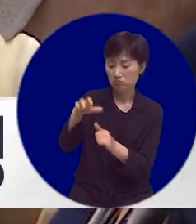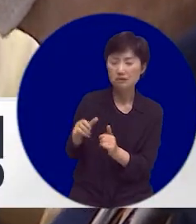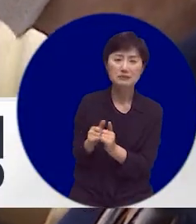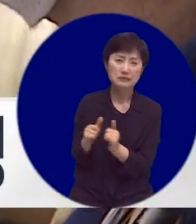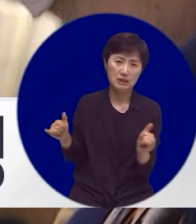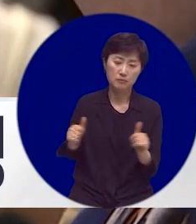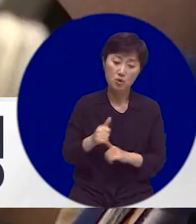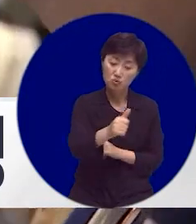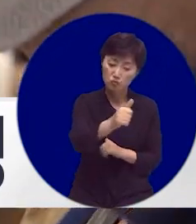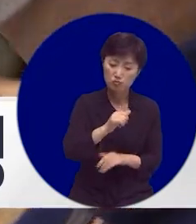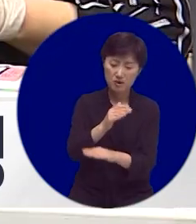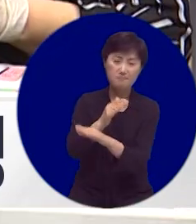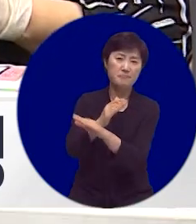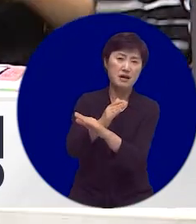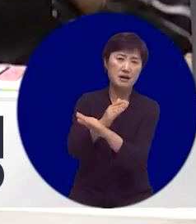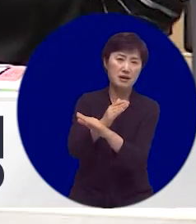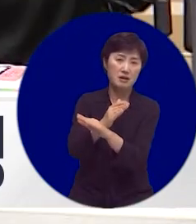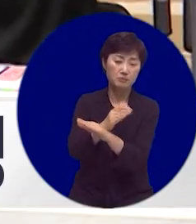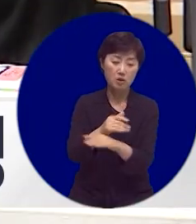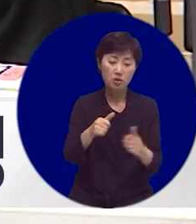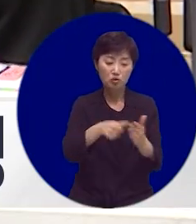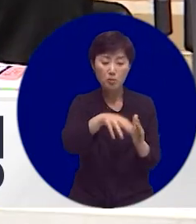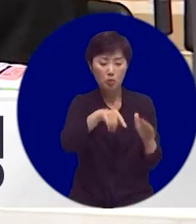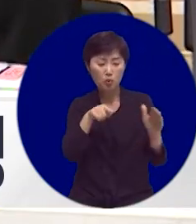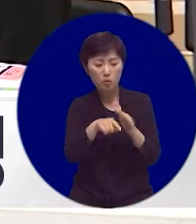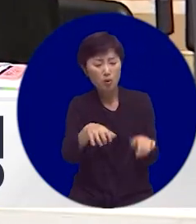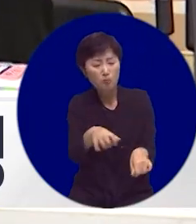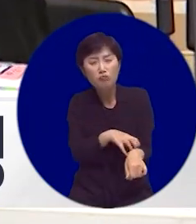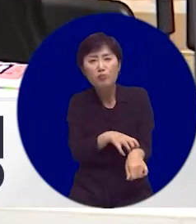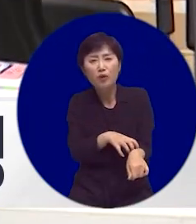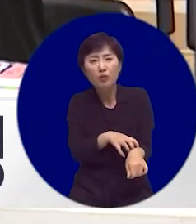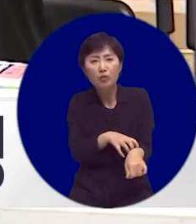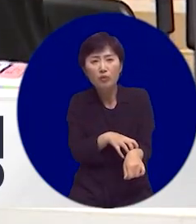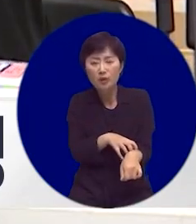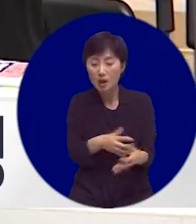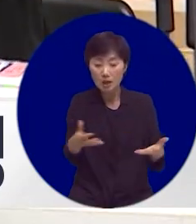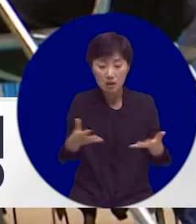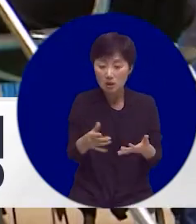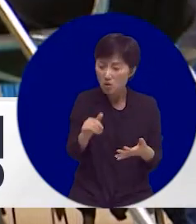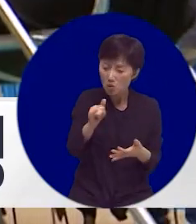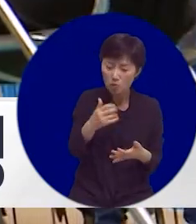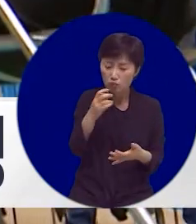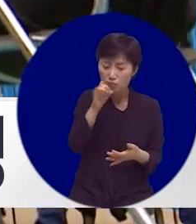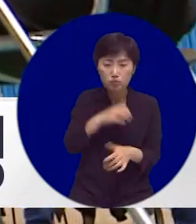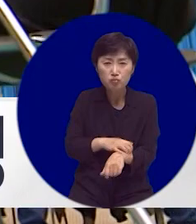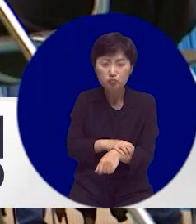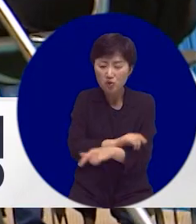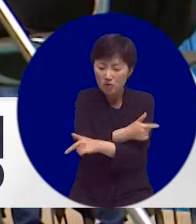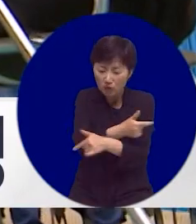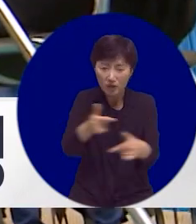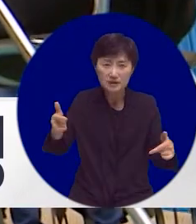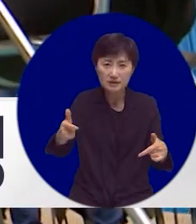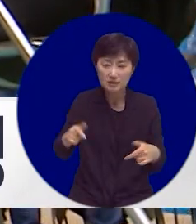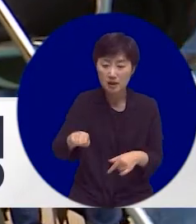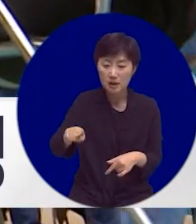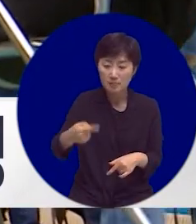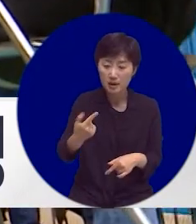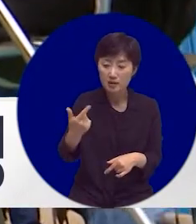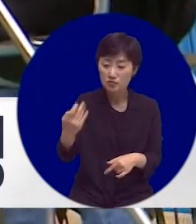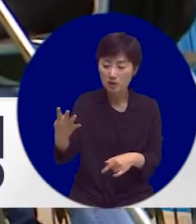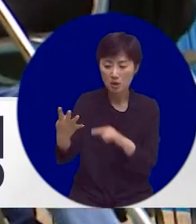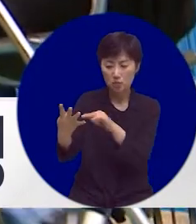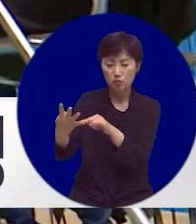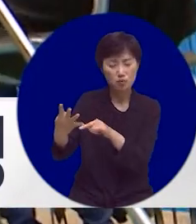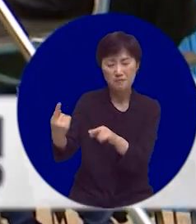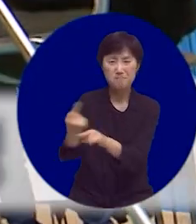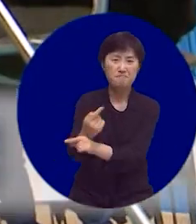출입 허용 불가, 투표시설 접근성 불편, 근무 영업으로 인한 사용 불가 등 사유로 164곳은